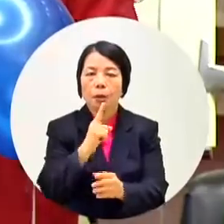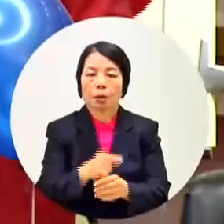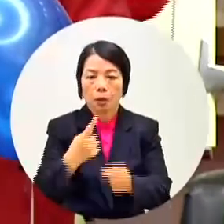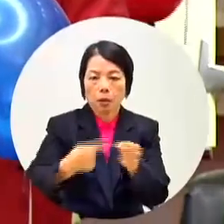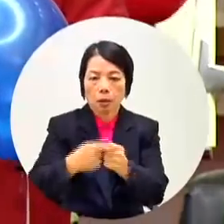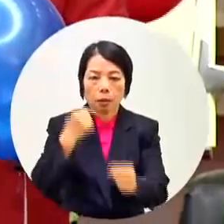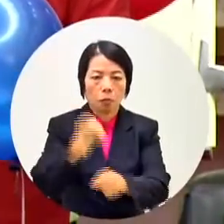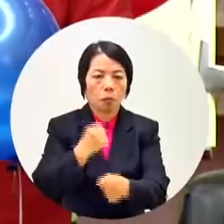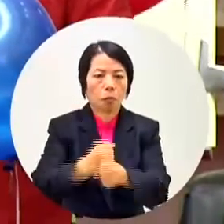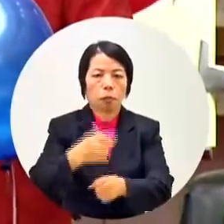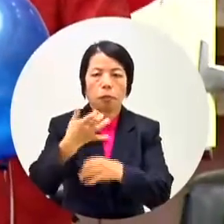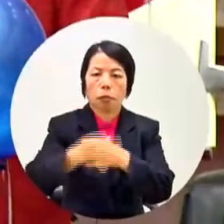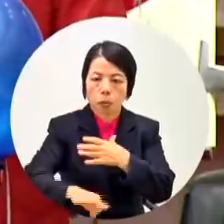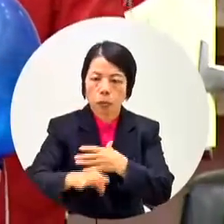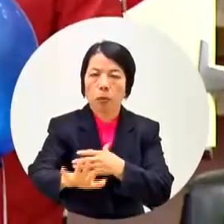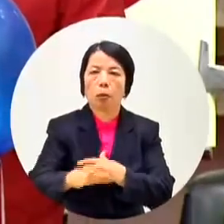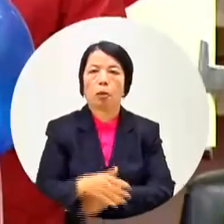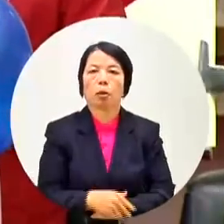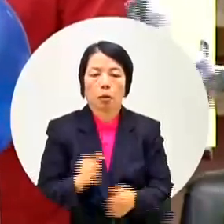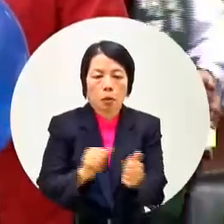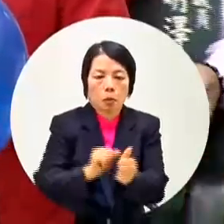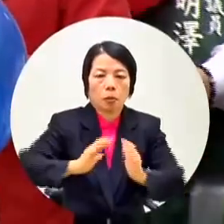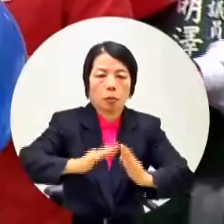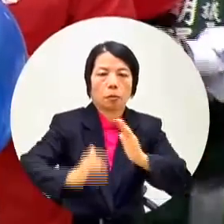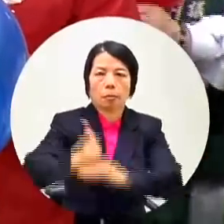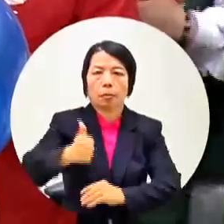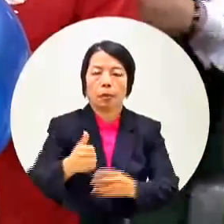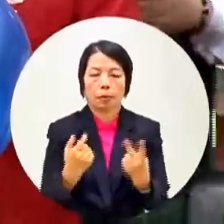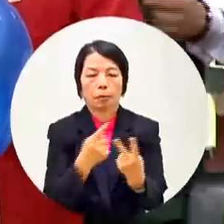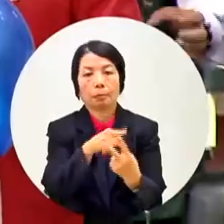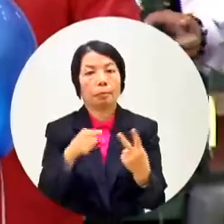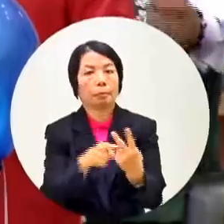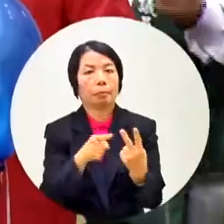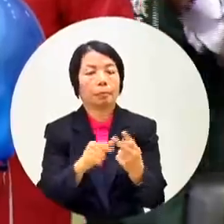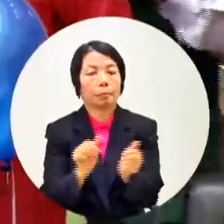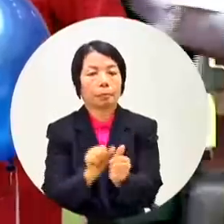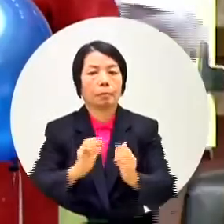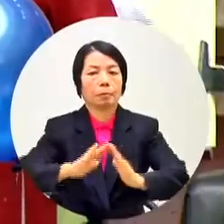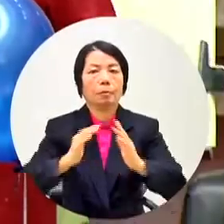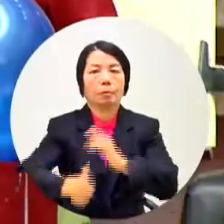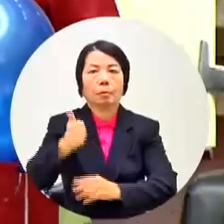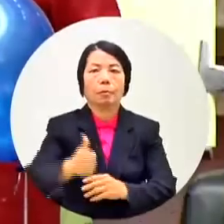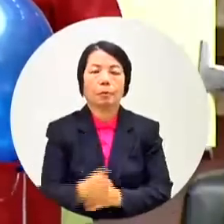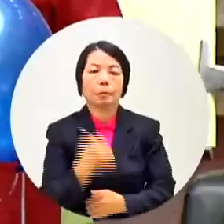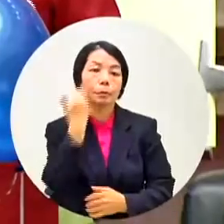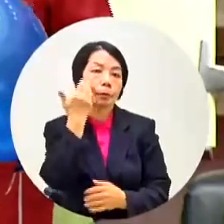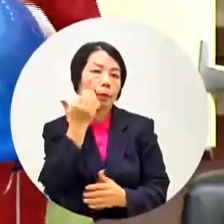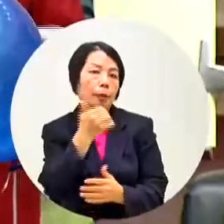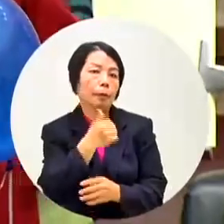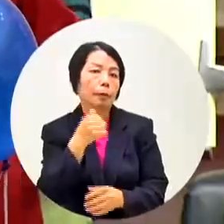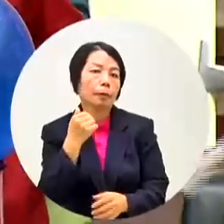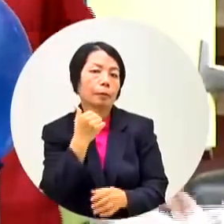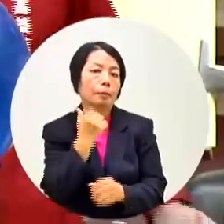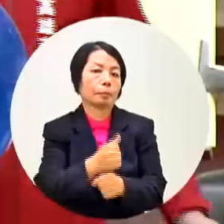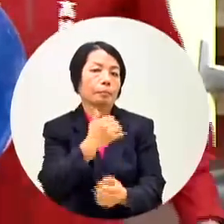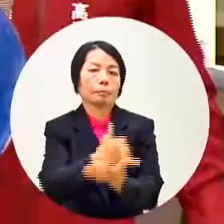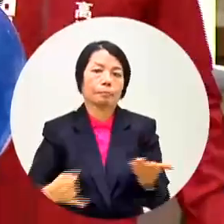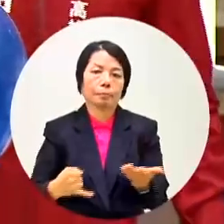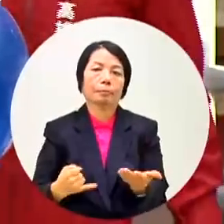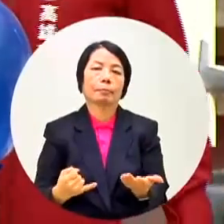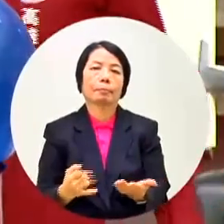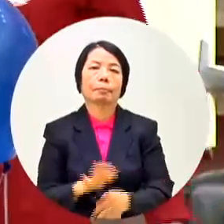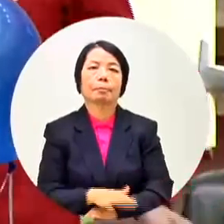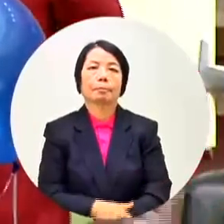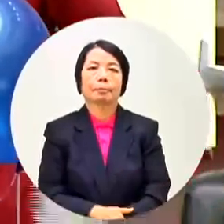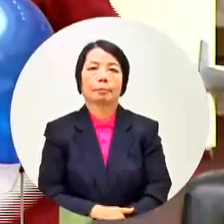市长要下台，在场的两位副市长，另外一个没有到任，是哪一位副市长做不好要下台？ 骂我大炮啦，没时间啦。来